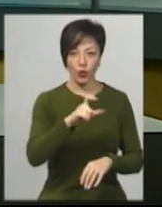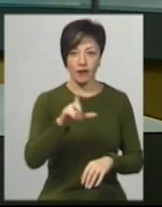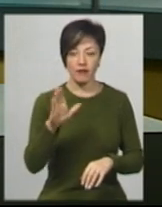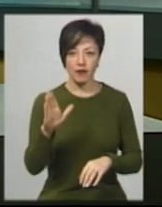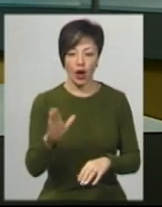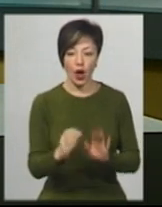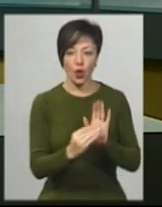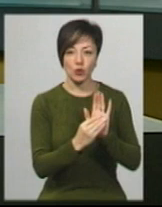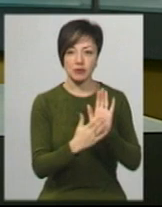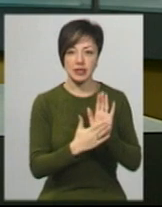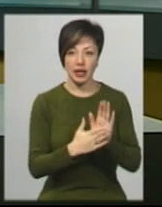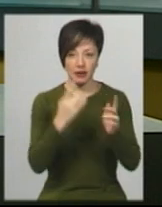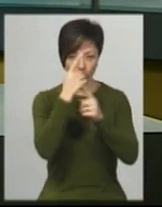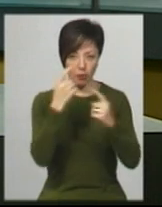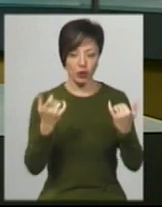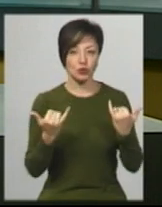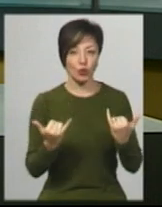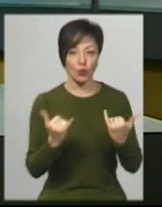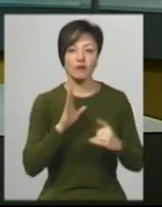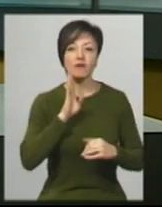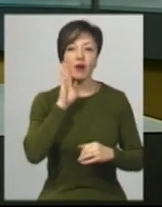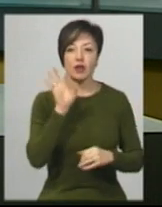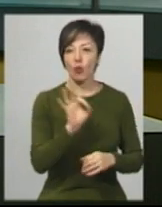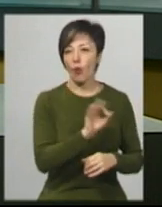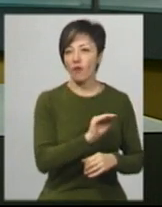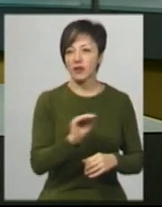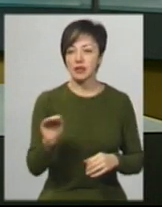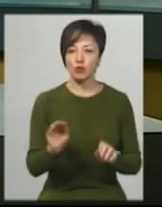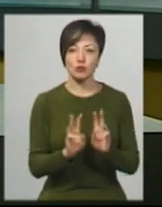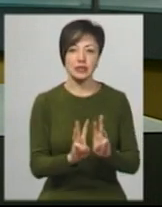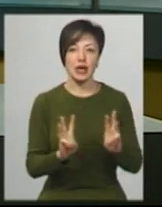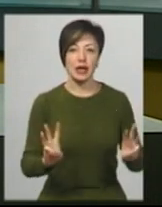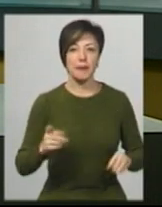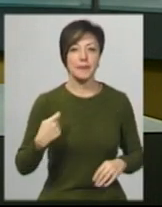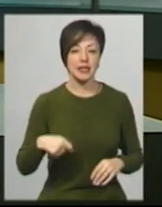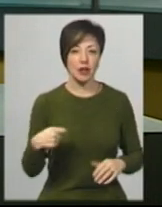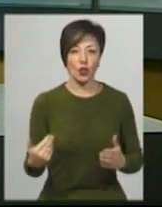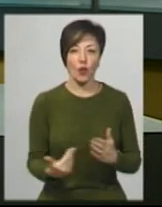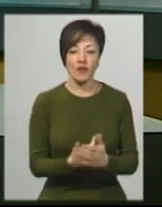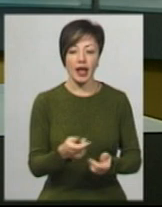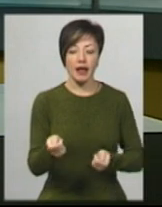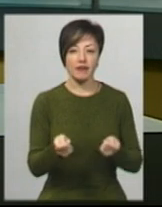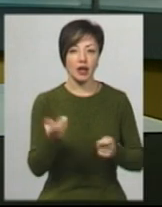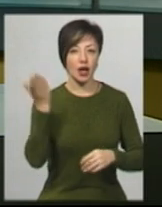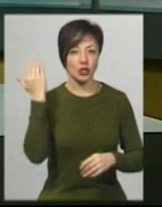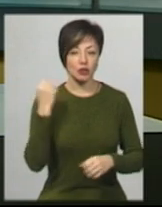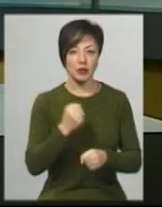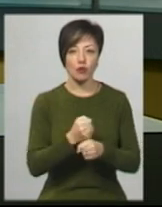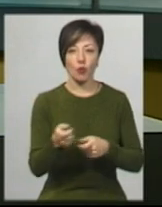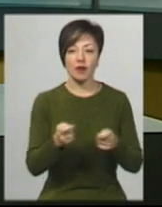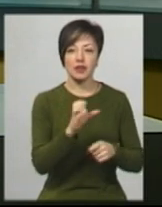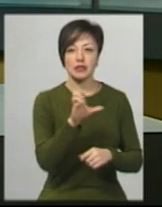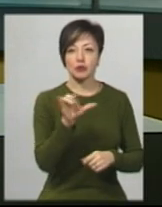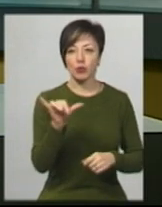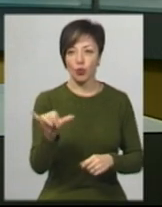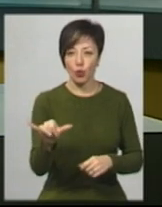Розмістили відповідну інформацію сьогодні вранці на офіційному сайті президента. Новий керівник раніше працював в управлінні Служби